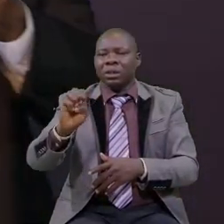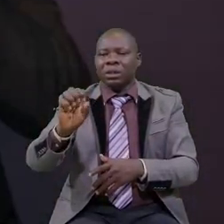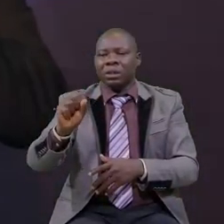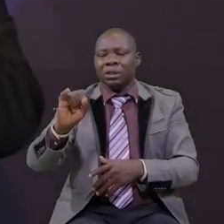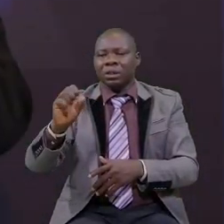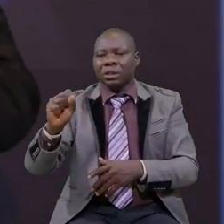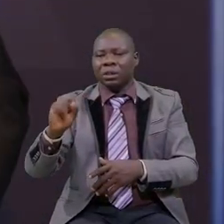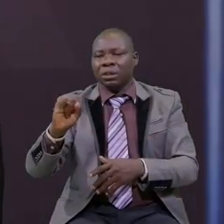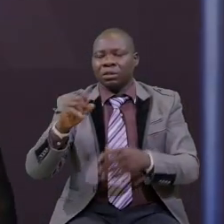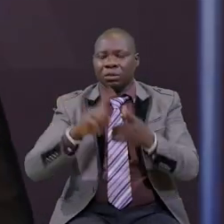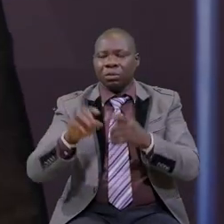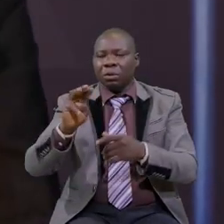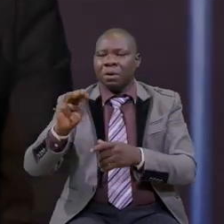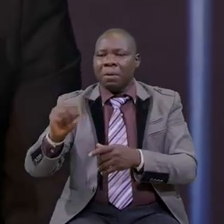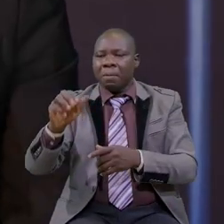qu'ils les écoutent,